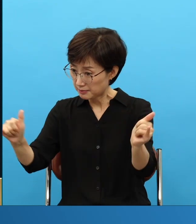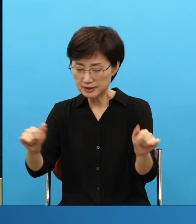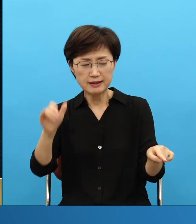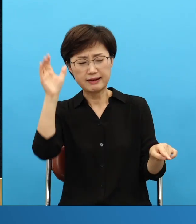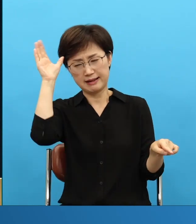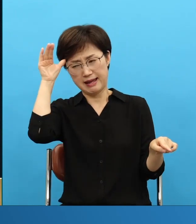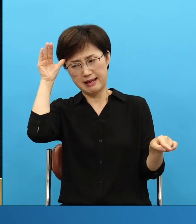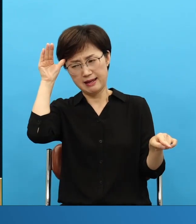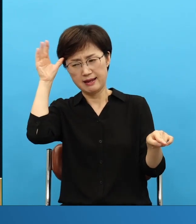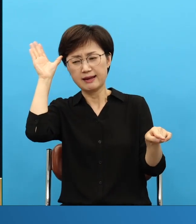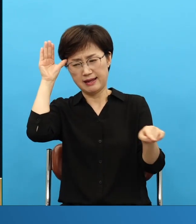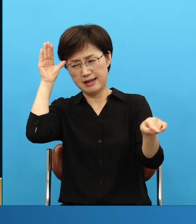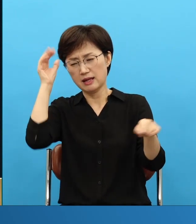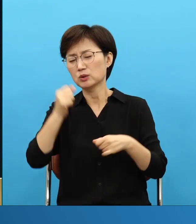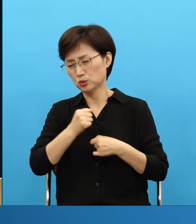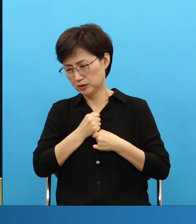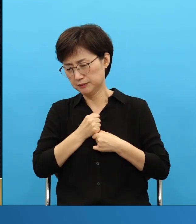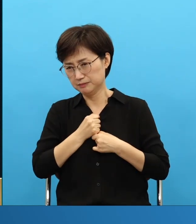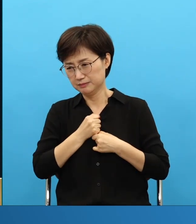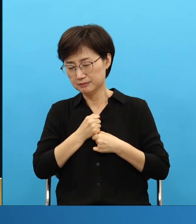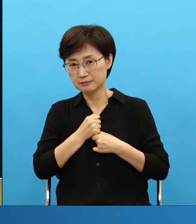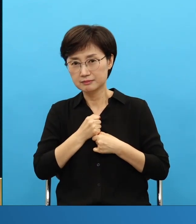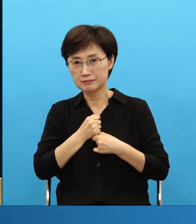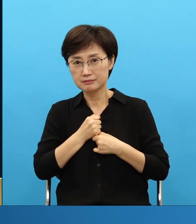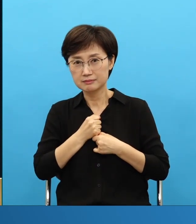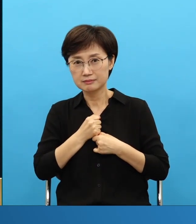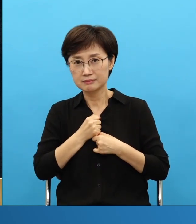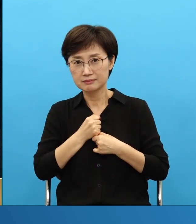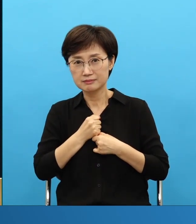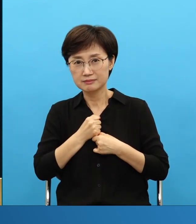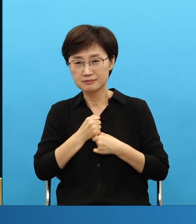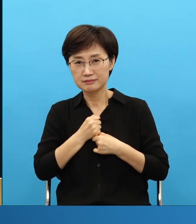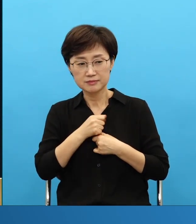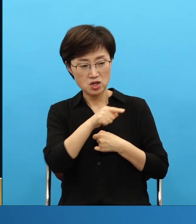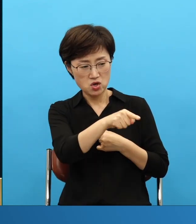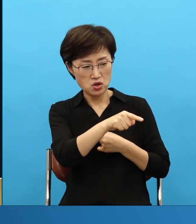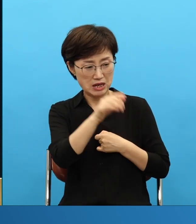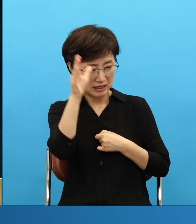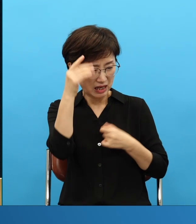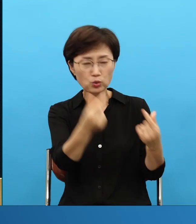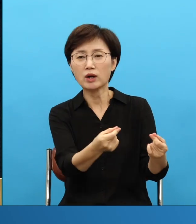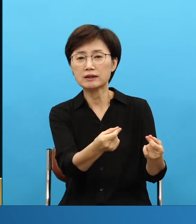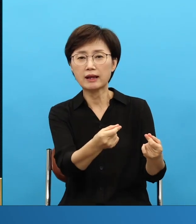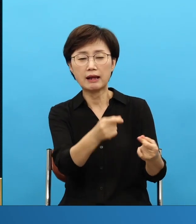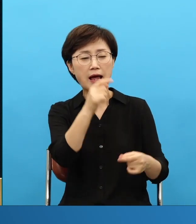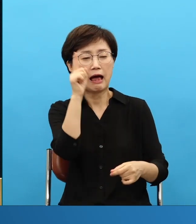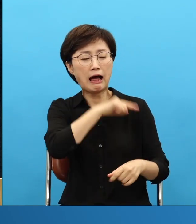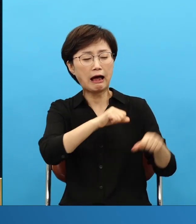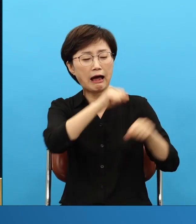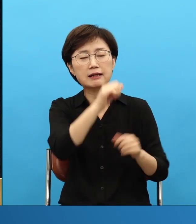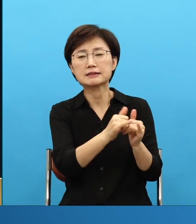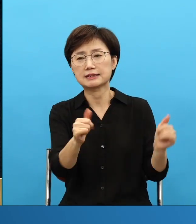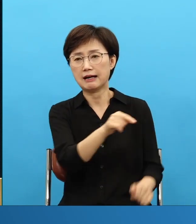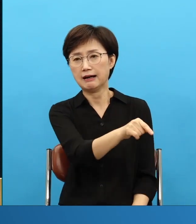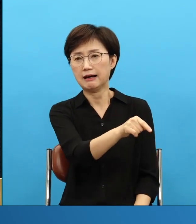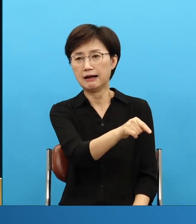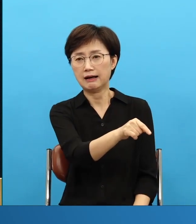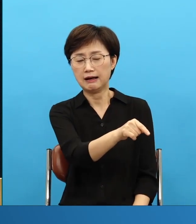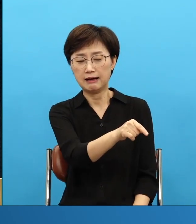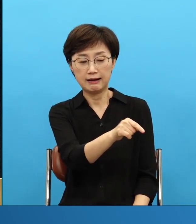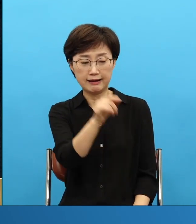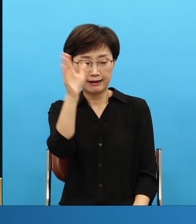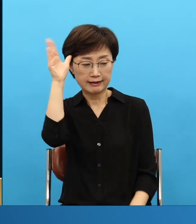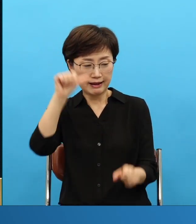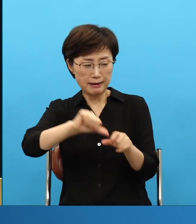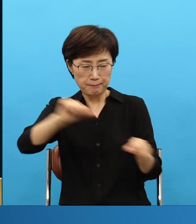out? He says, watch out for those dogs. 행악하는 자다 이렇게 했는데 뭐라고 설명? 뭐 때문에 개라고